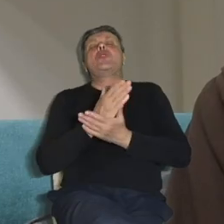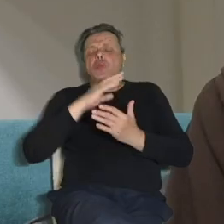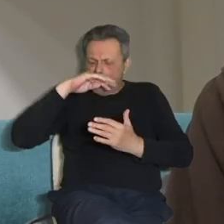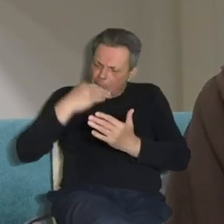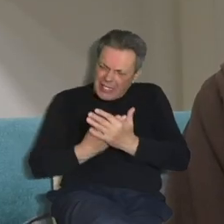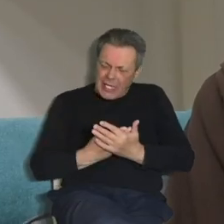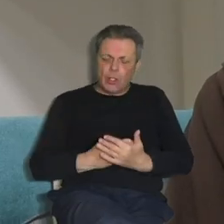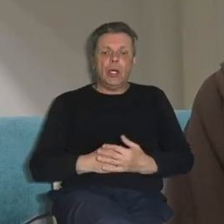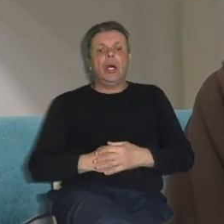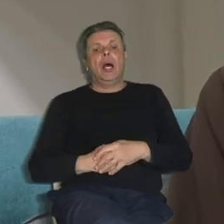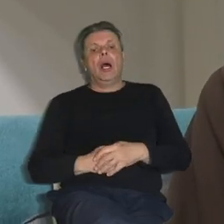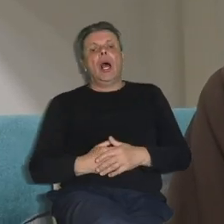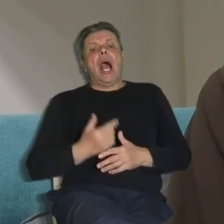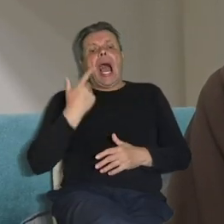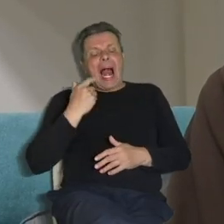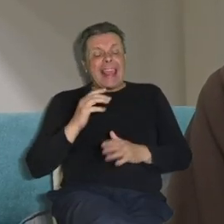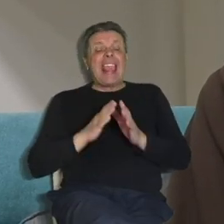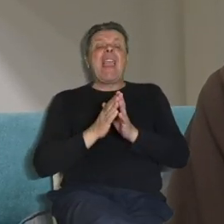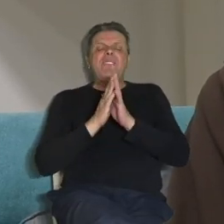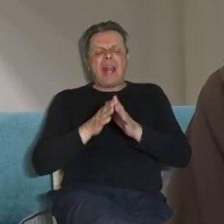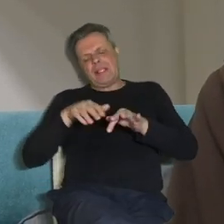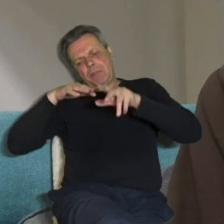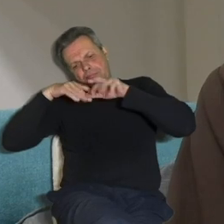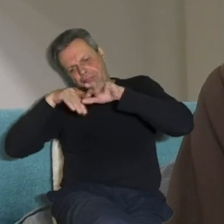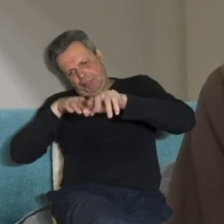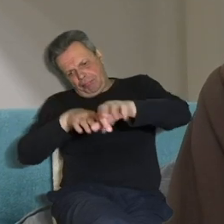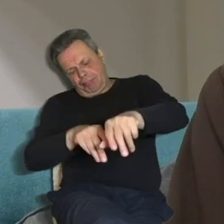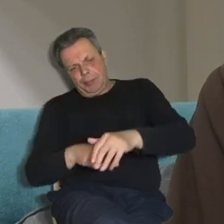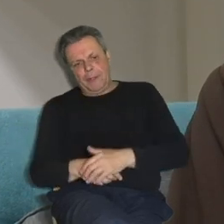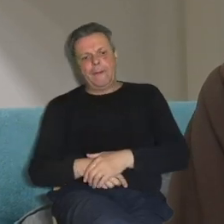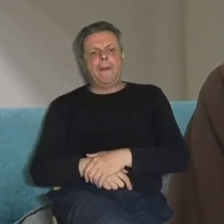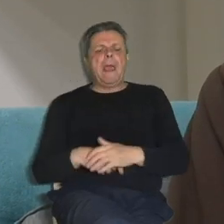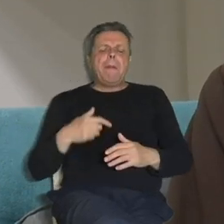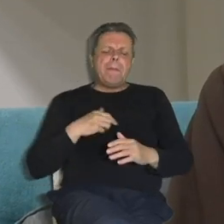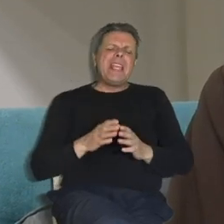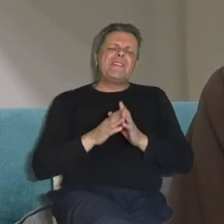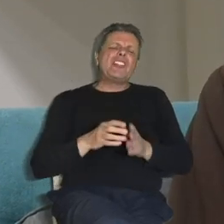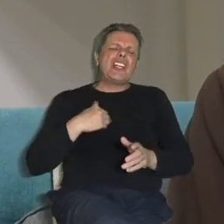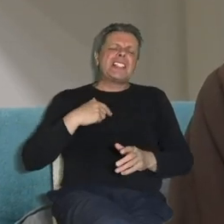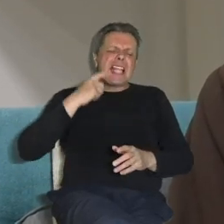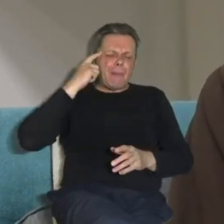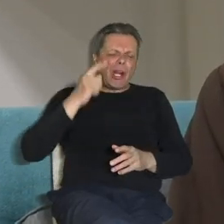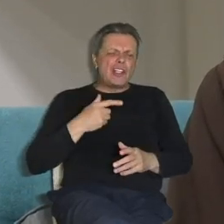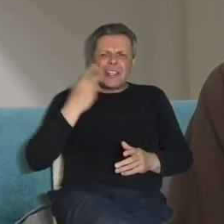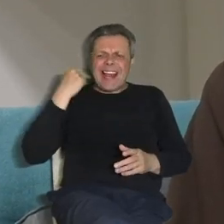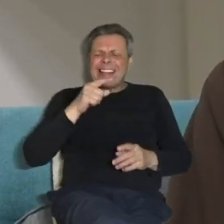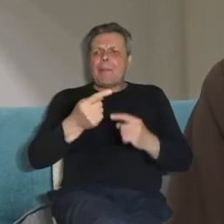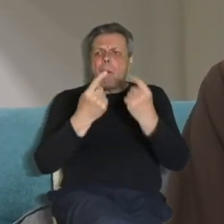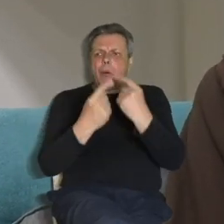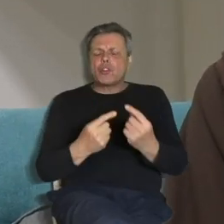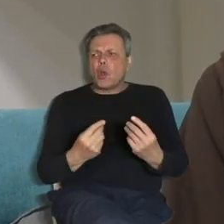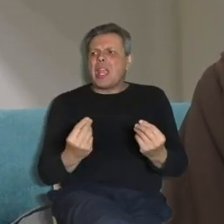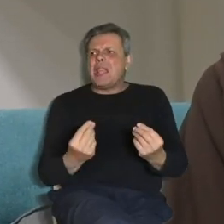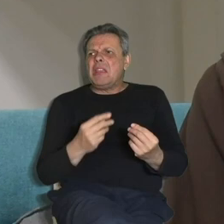kao ali su ga vjernici priznali. Ali su ga vjernici tako doživjeli, priznali. To, mi ga inače svećenici znamo komentirati, obično kažu imali tamo u Međugorju nešto,